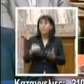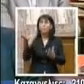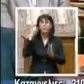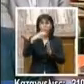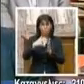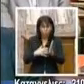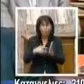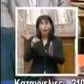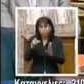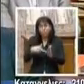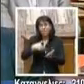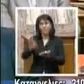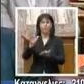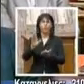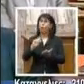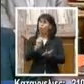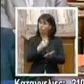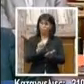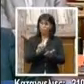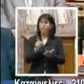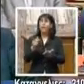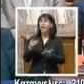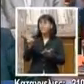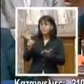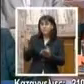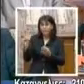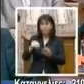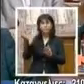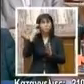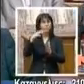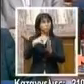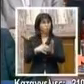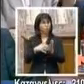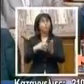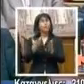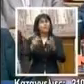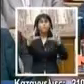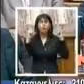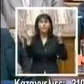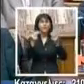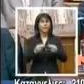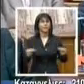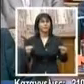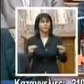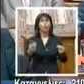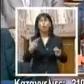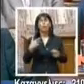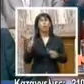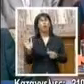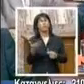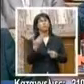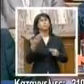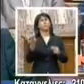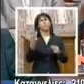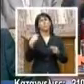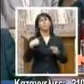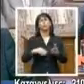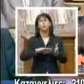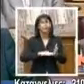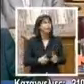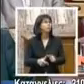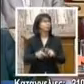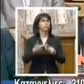και το μνημόνιο και να υπάρξει δημοκρατική λύση. Δεν διαδηλώνει γιατί έχουμε πολλούς δημόσιους υπαλλήλους, ούτε διαδηλώνει διότι